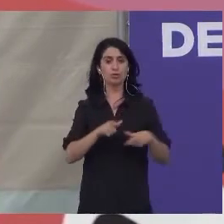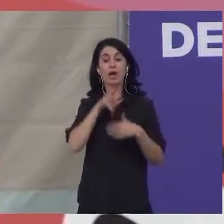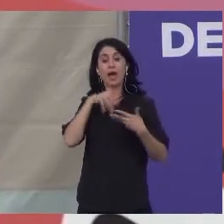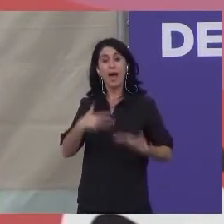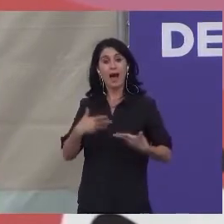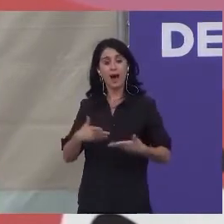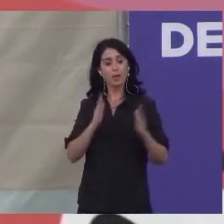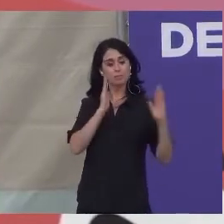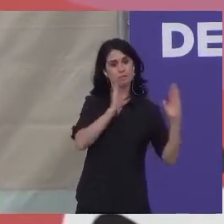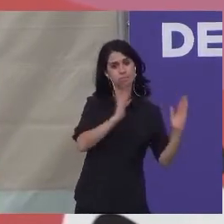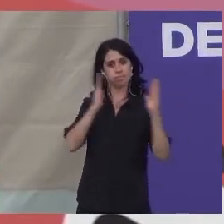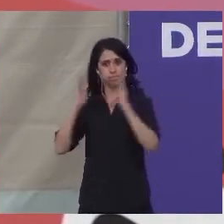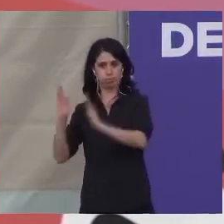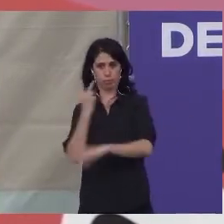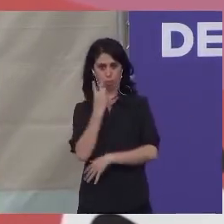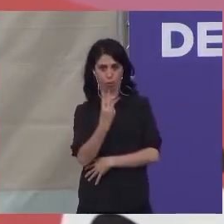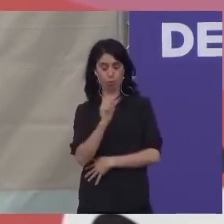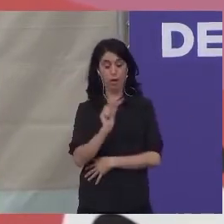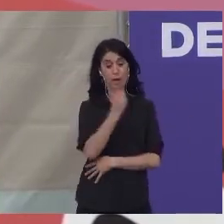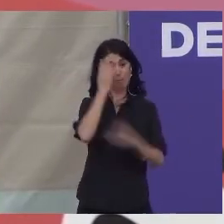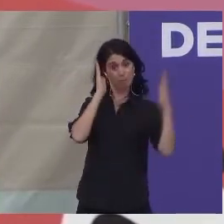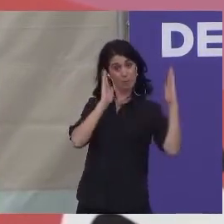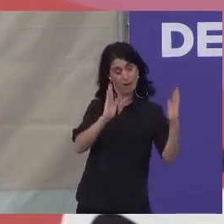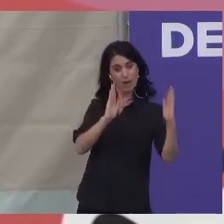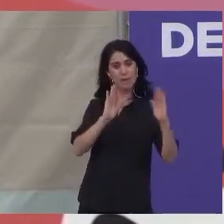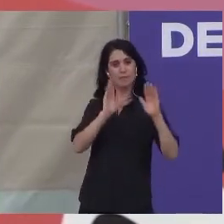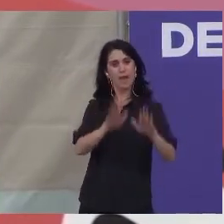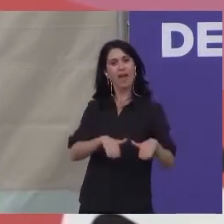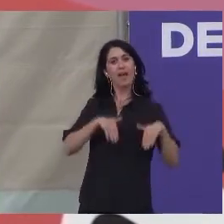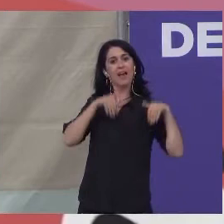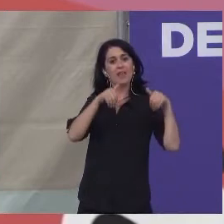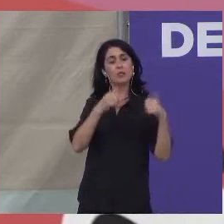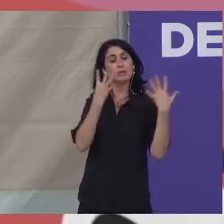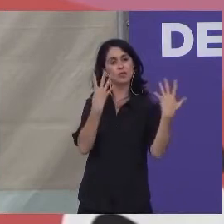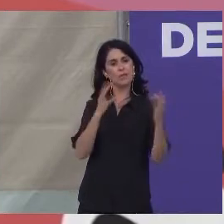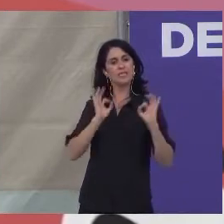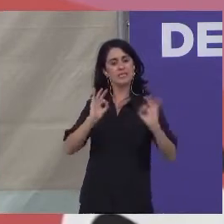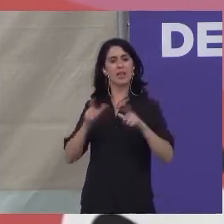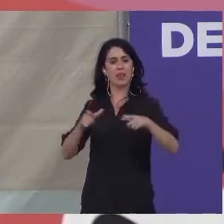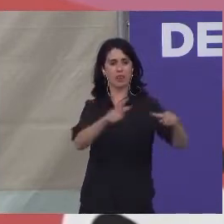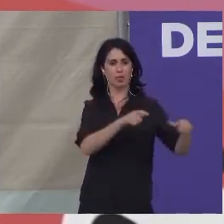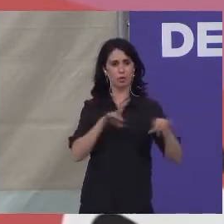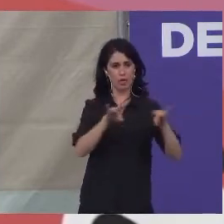en 2 parts. En la primera part intervindran 9 candidatures a cercles territorials